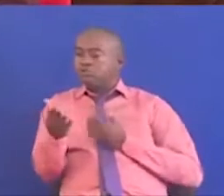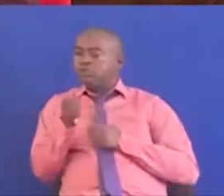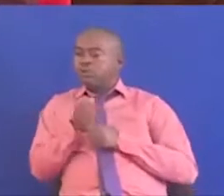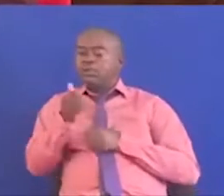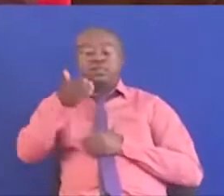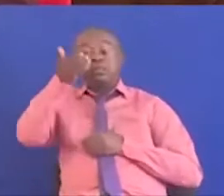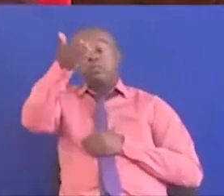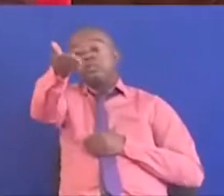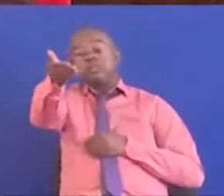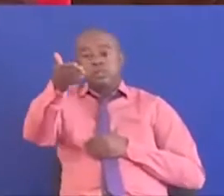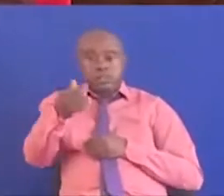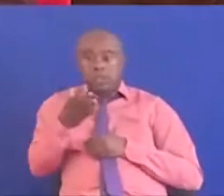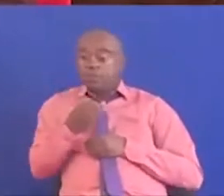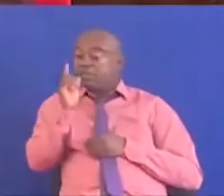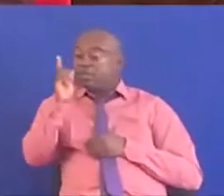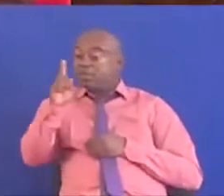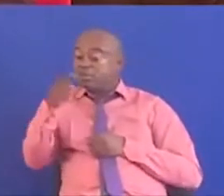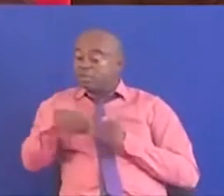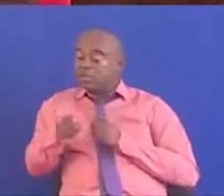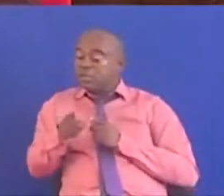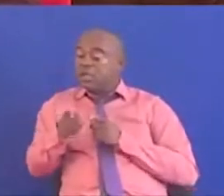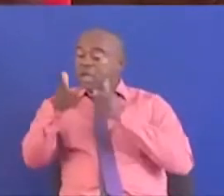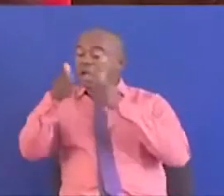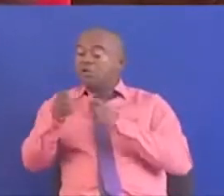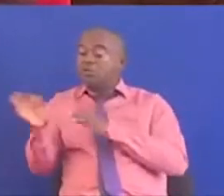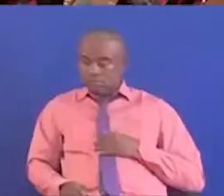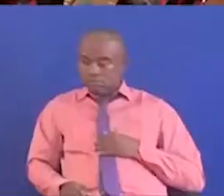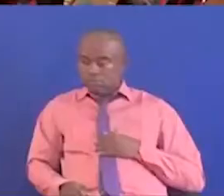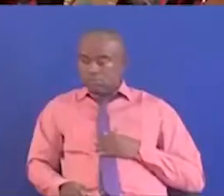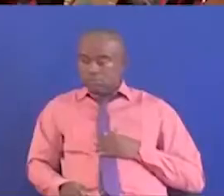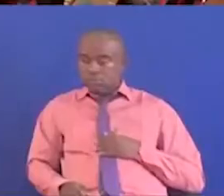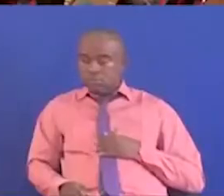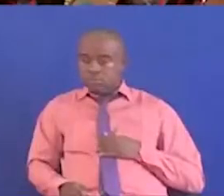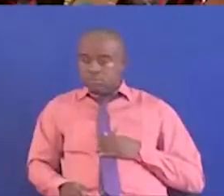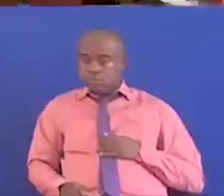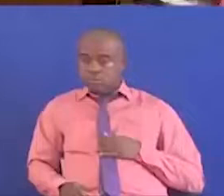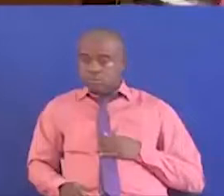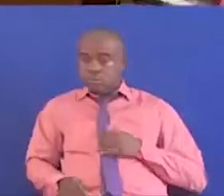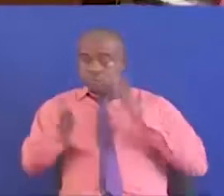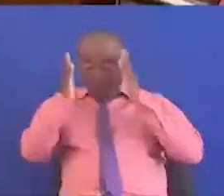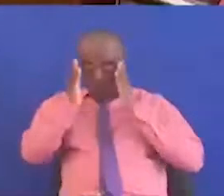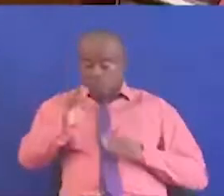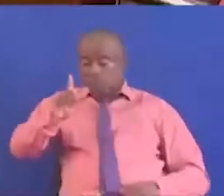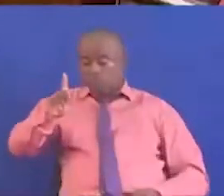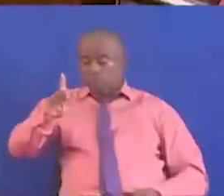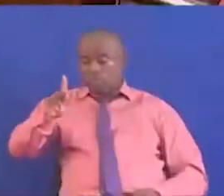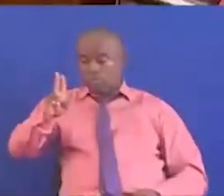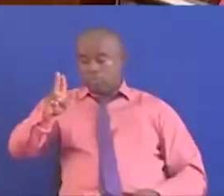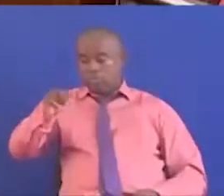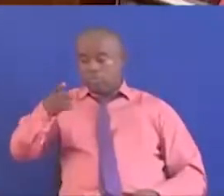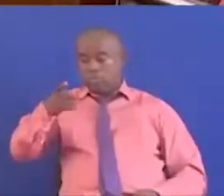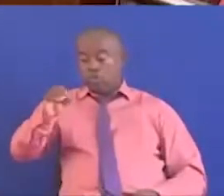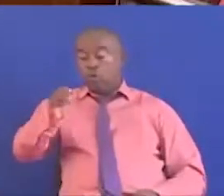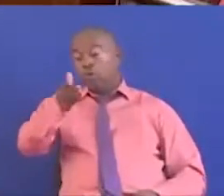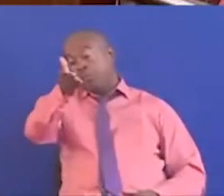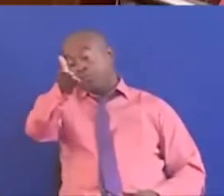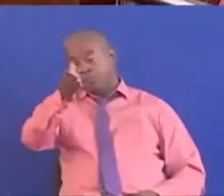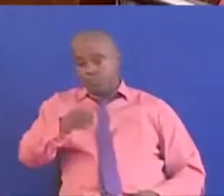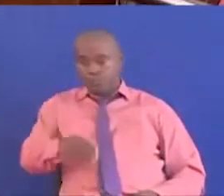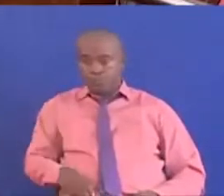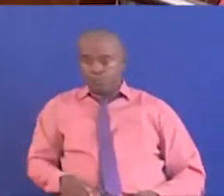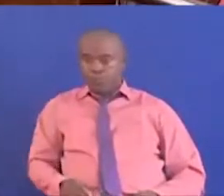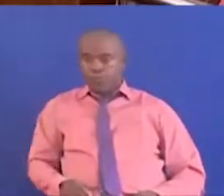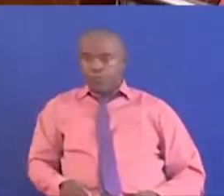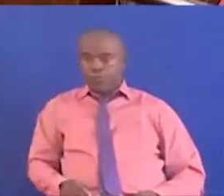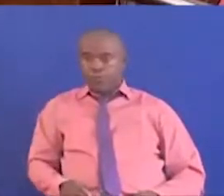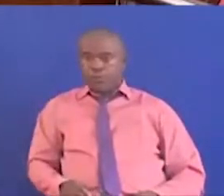wakati fedha ambazo zipo kwenye akaunti unaondoa kupeleka Handeni? Aidha, amesema serikali inawawekea wananchi wa Ngorongoro vikwazo katika